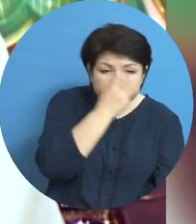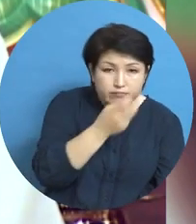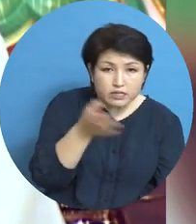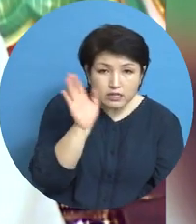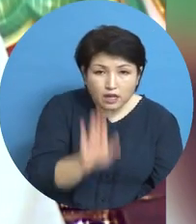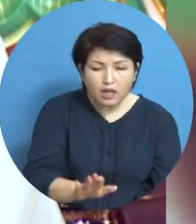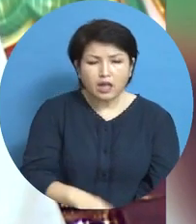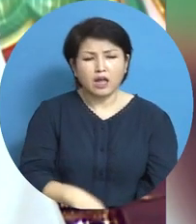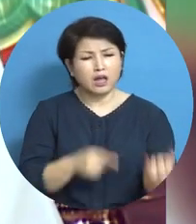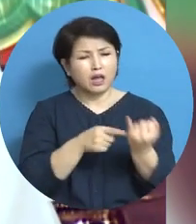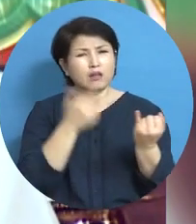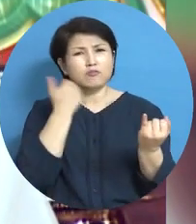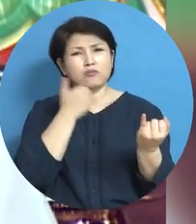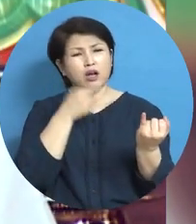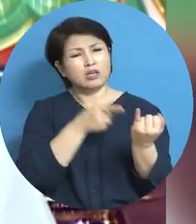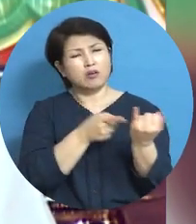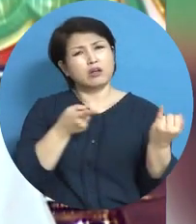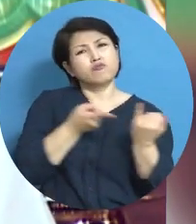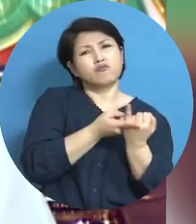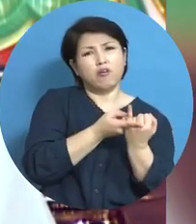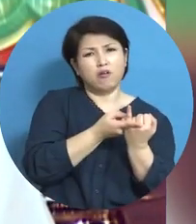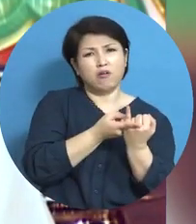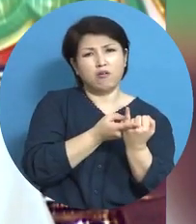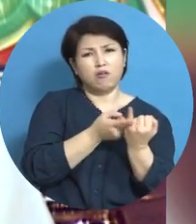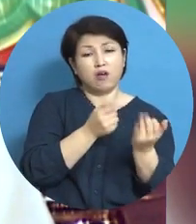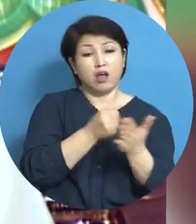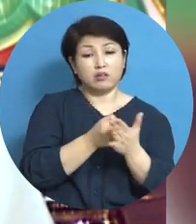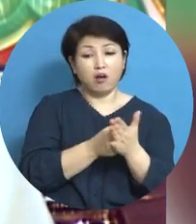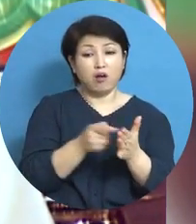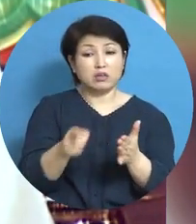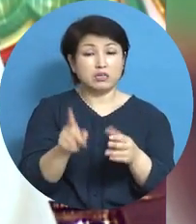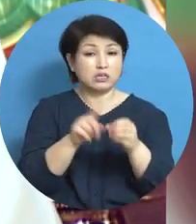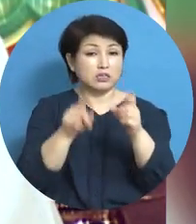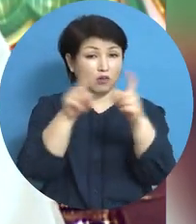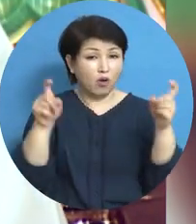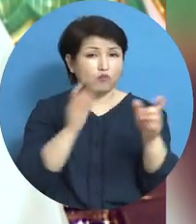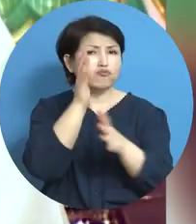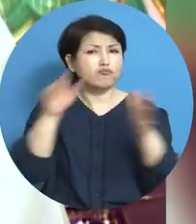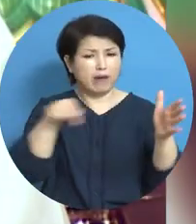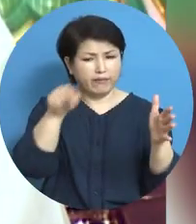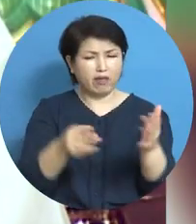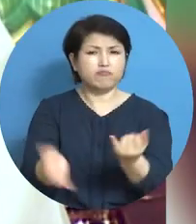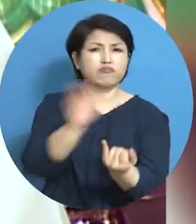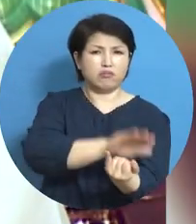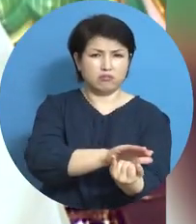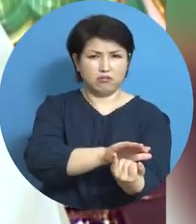여자를 죽여가지고 숲에다가 묻어놓은 거예요. 그러니까 이게